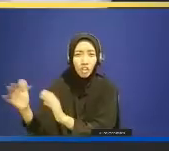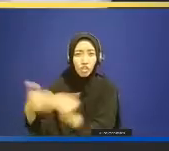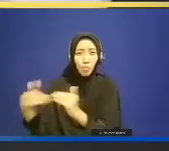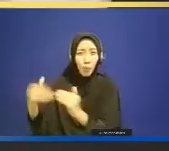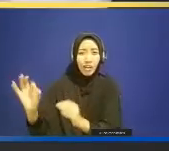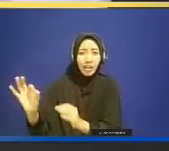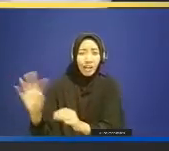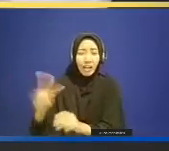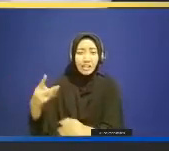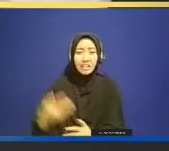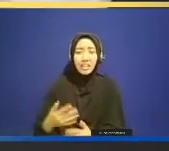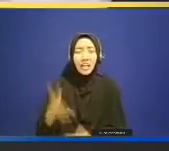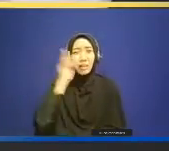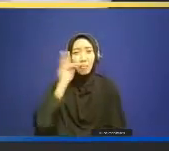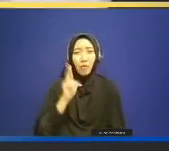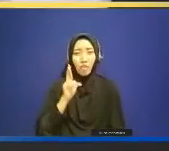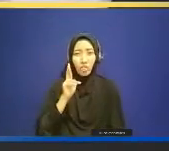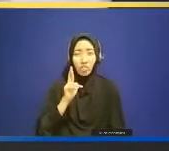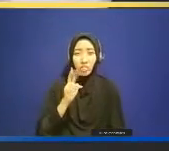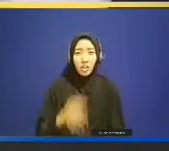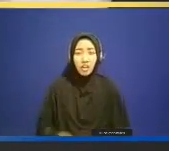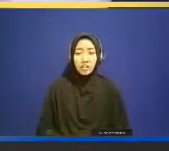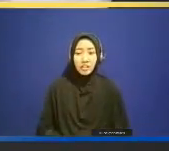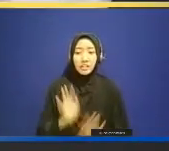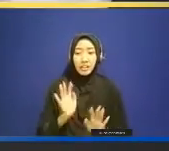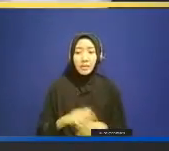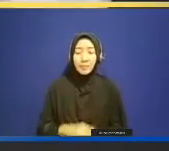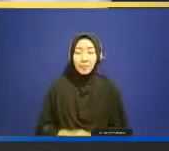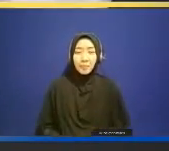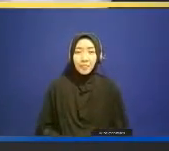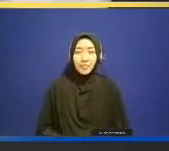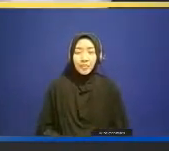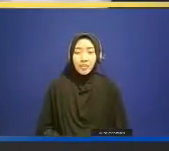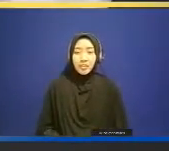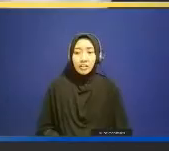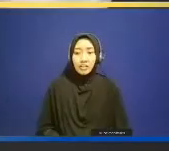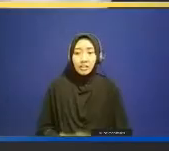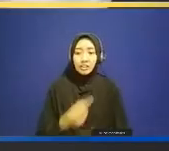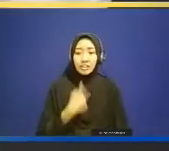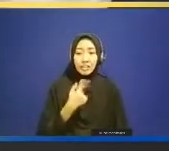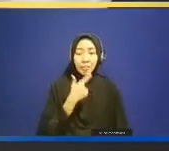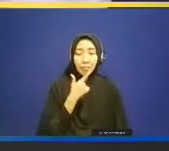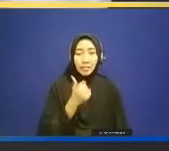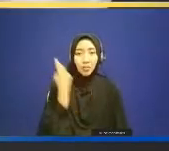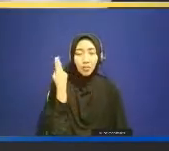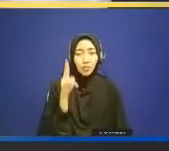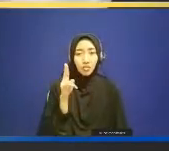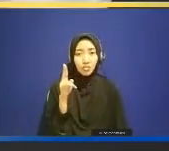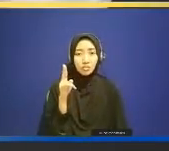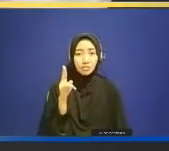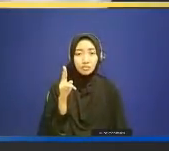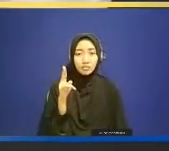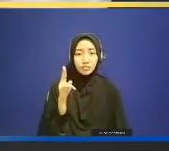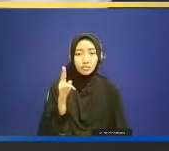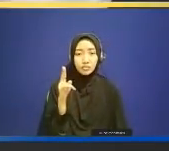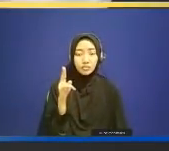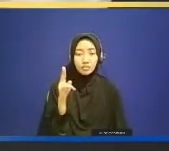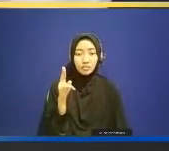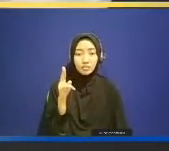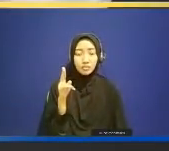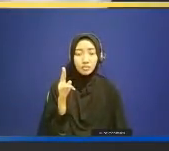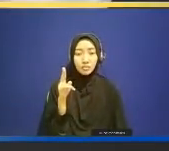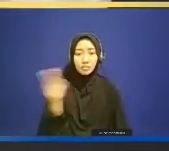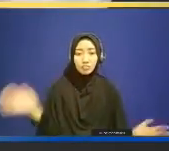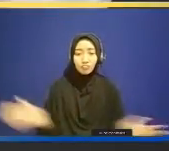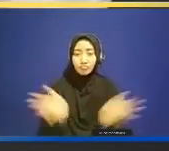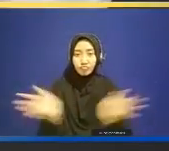menjadi repot oleh karena itulah maka kita penting untuk menggedor